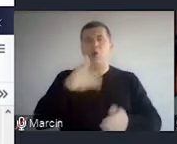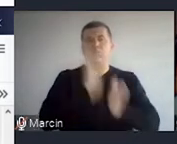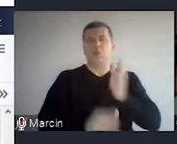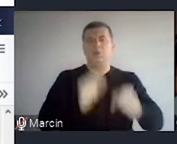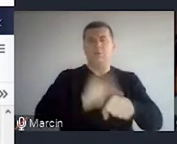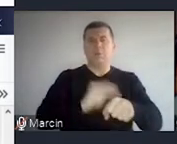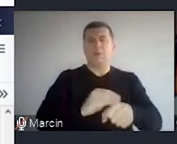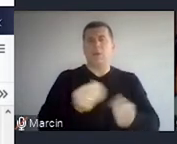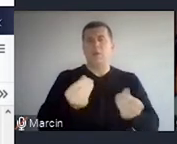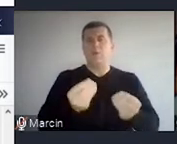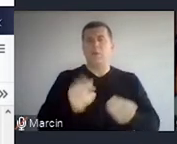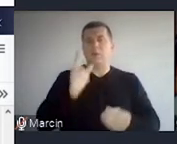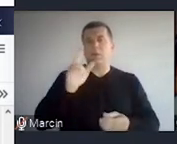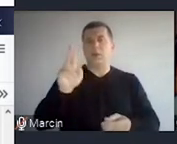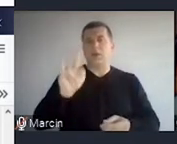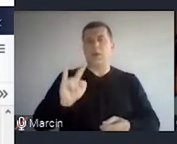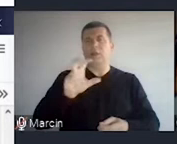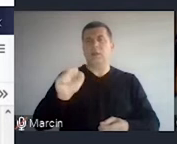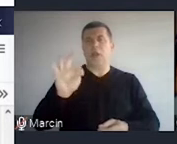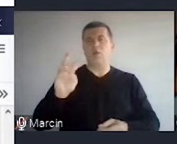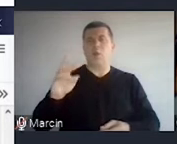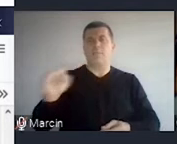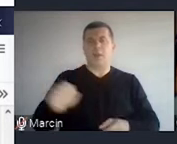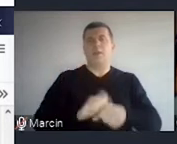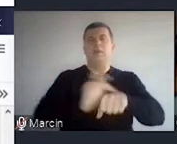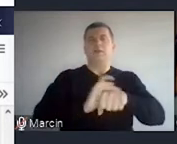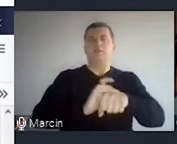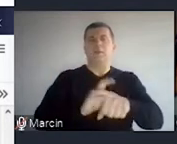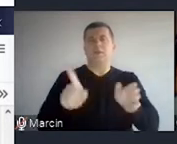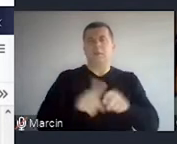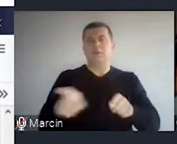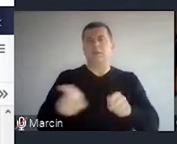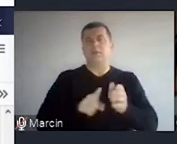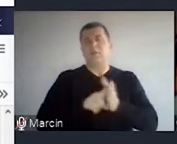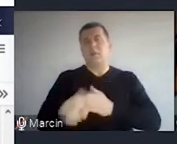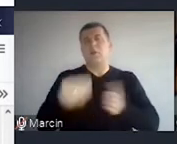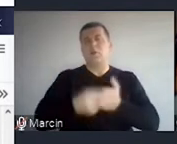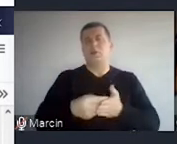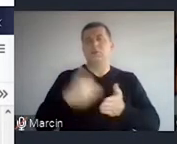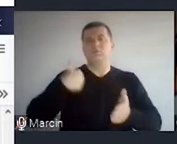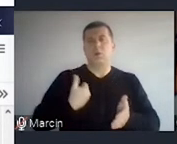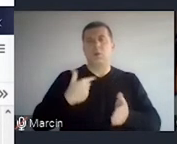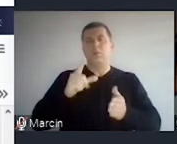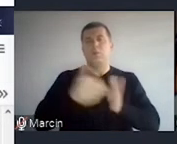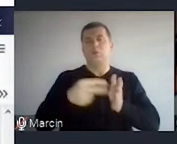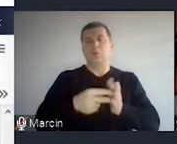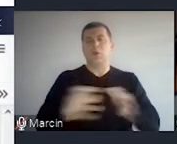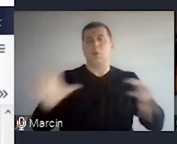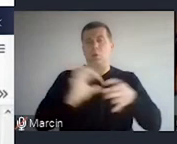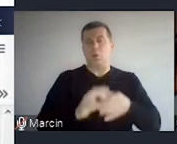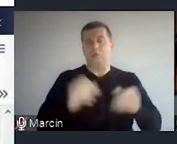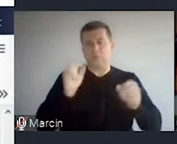metod, czyli kwot ryczałtowych i stawki ryczałtowej na koszty pośrednie. Czyli łączenie jest jak